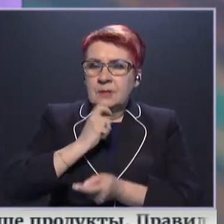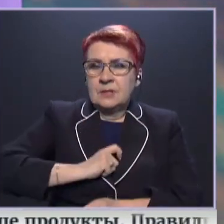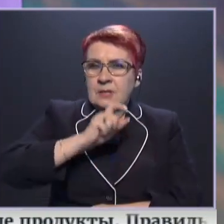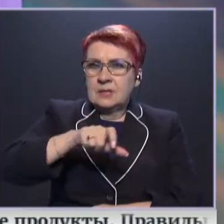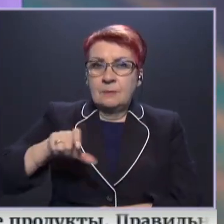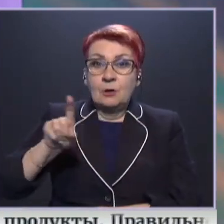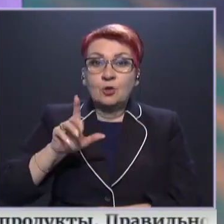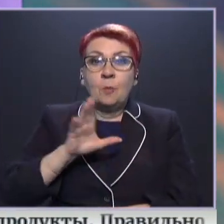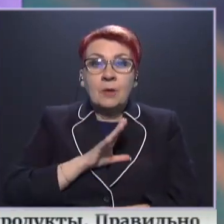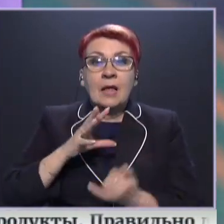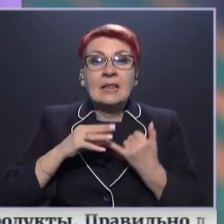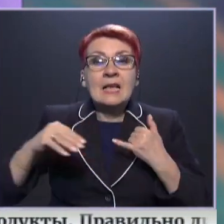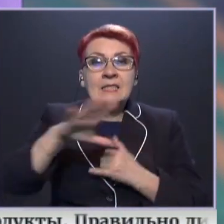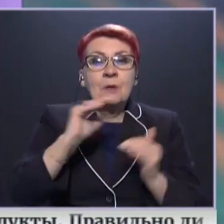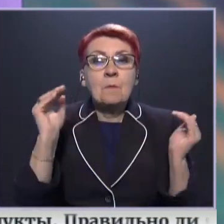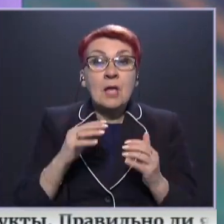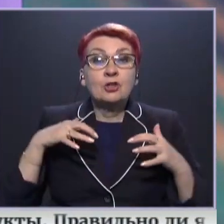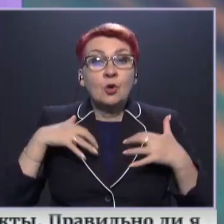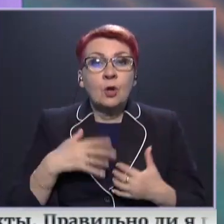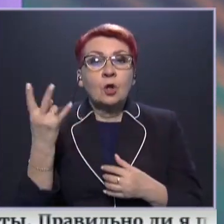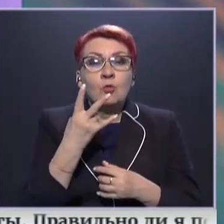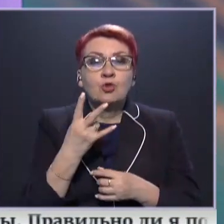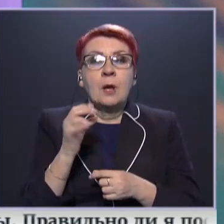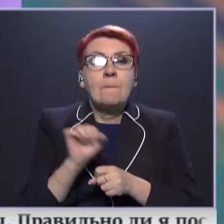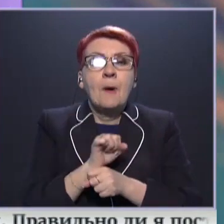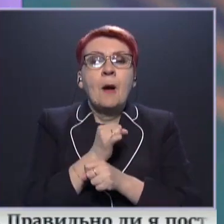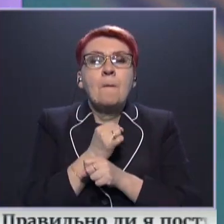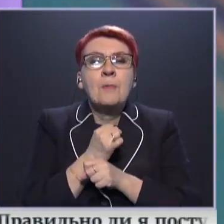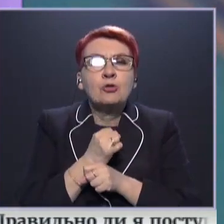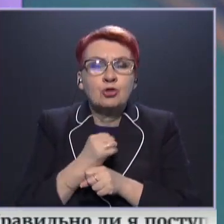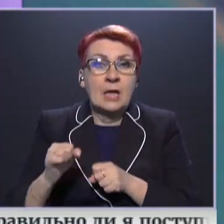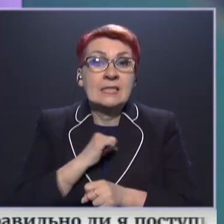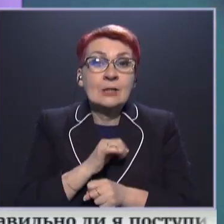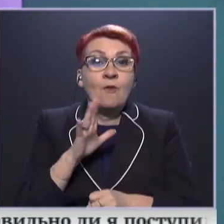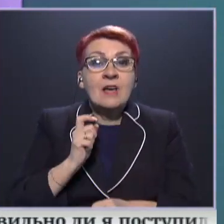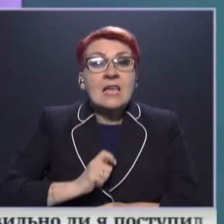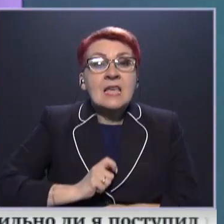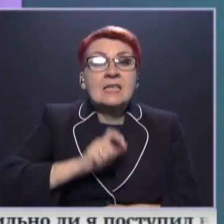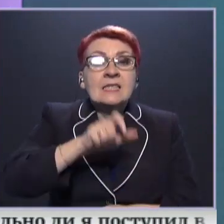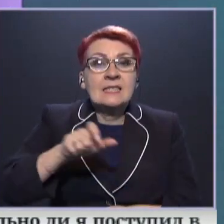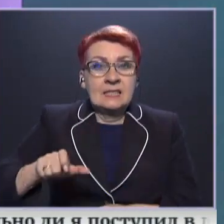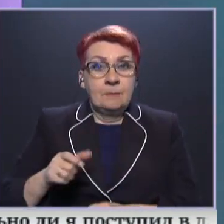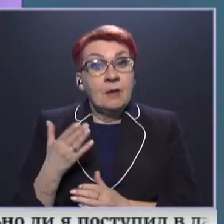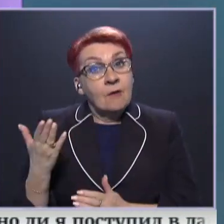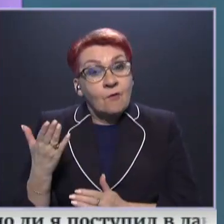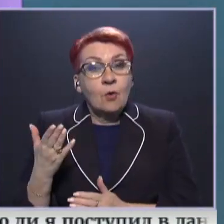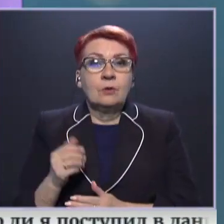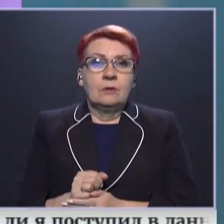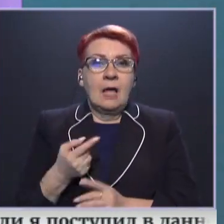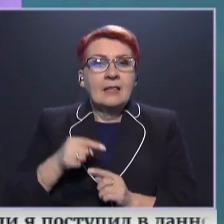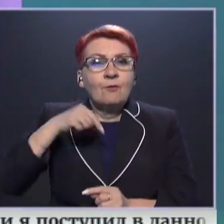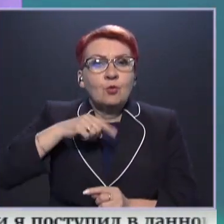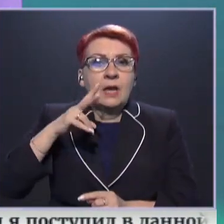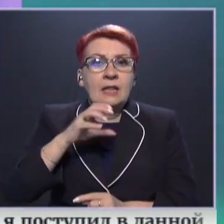меньше было горя на земле, мы должны побеждать зло в себе. Вот этот путь победы добра над злом, он внутри